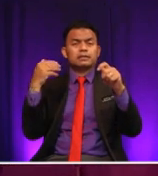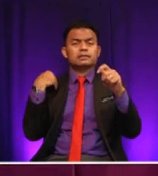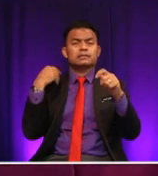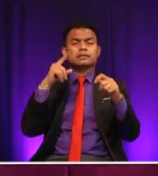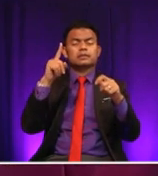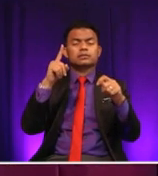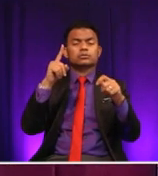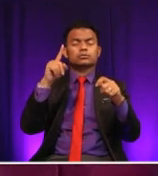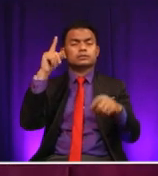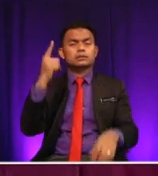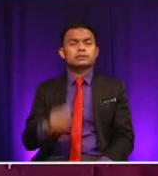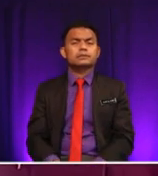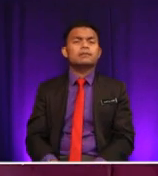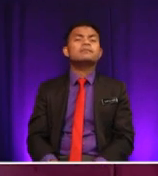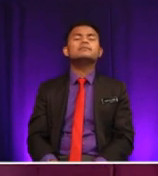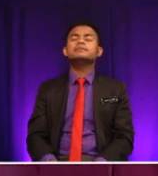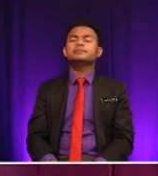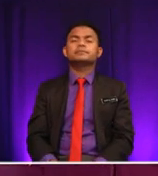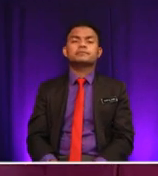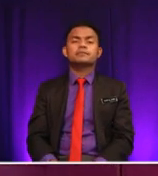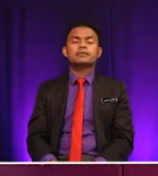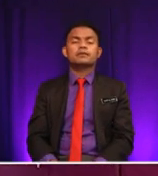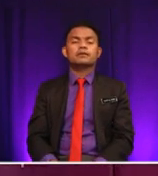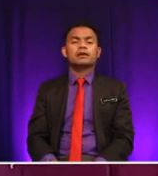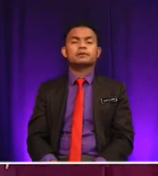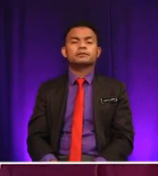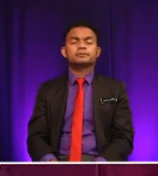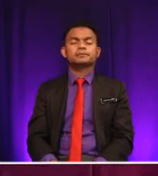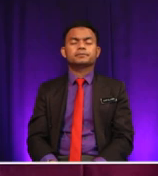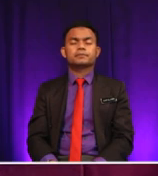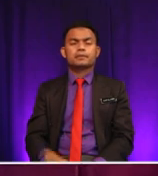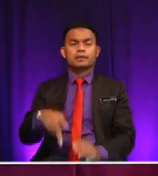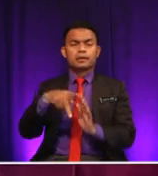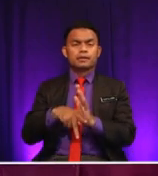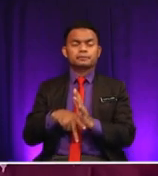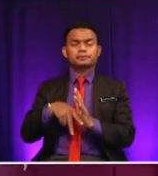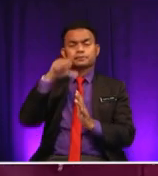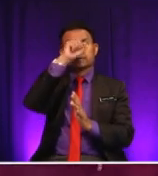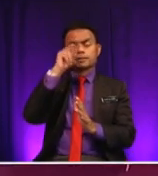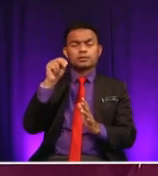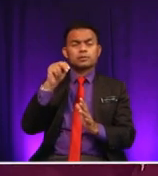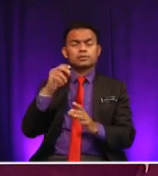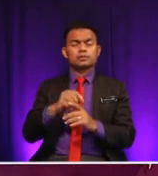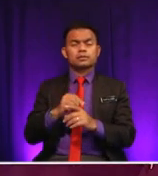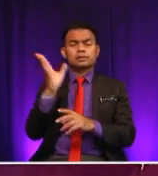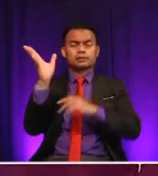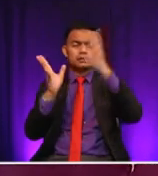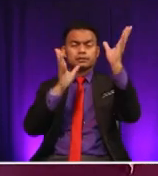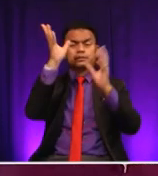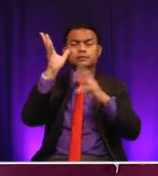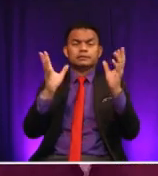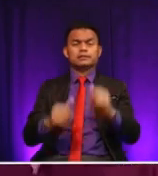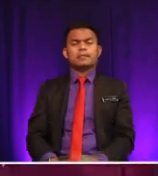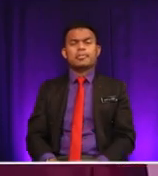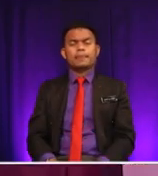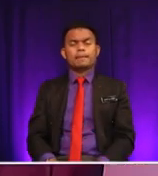pohon pokok pada pagi ini tema berada di sini persoalannya berada di bagian ranting-ranting sebab persoalan ini merupakan